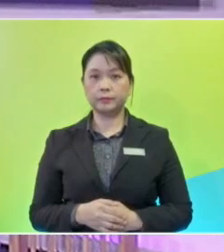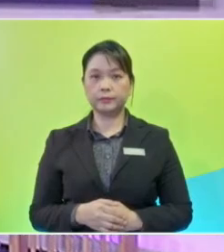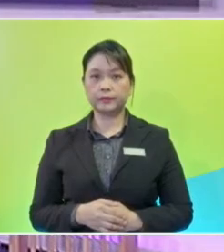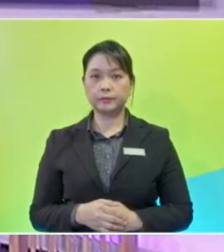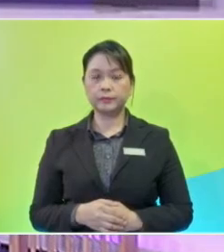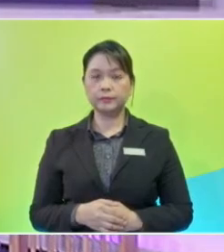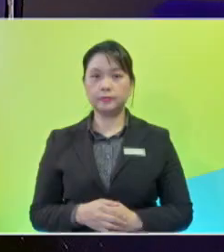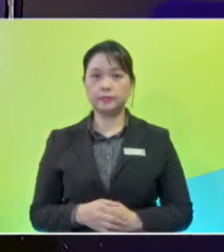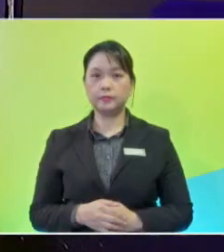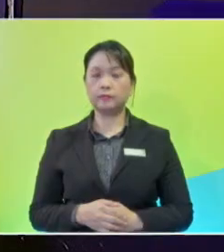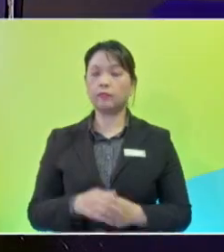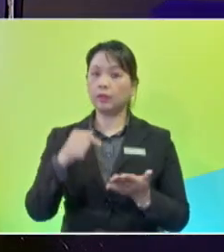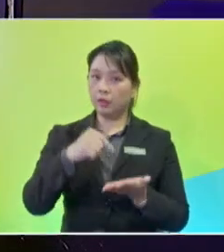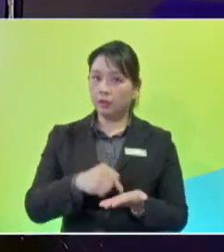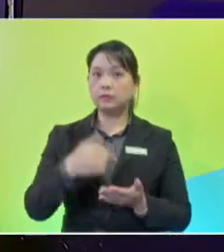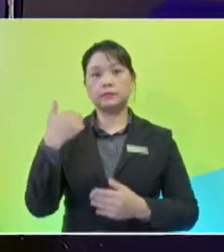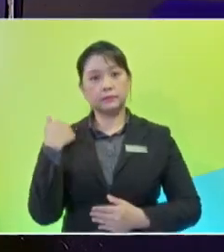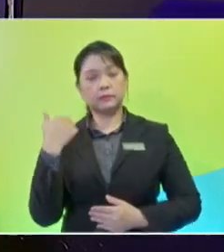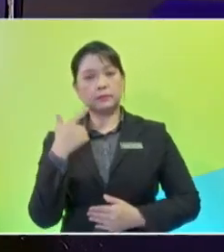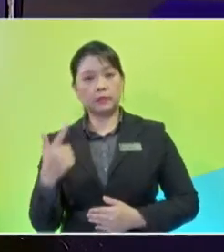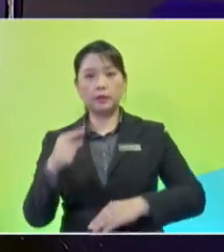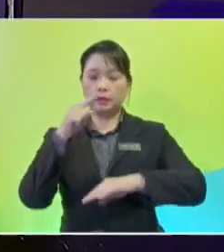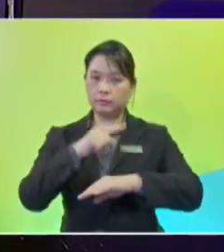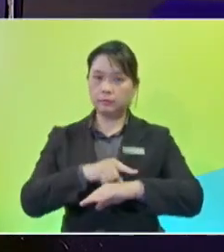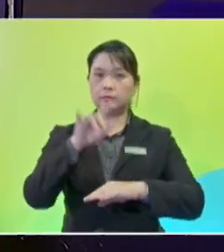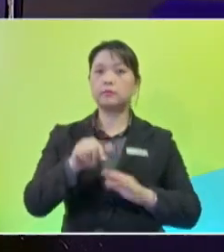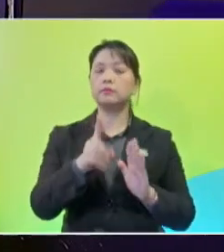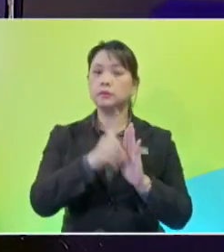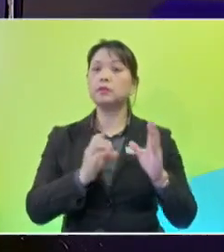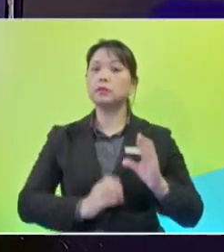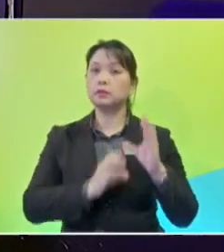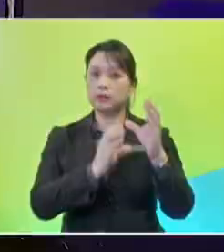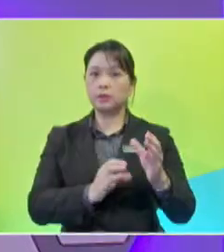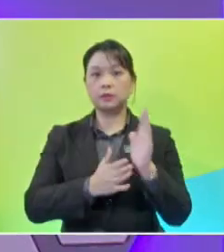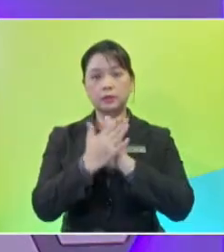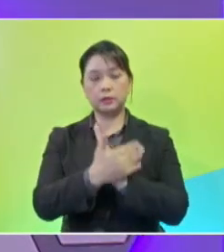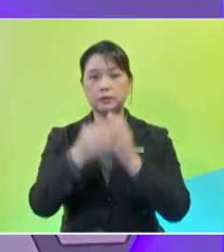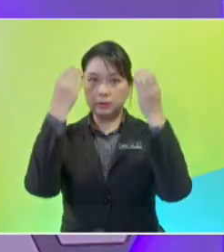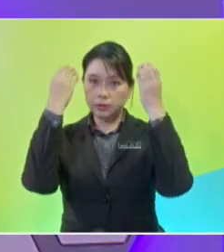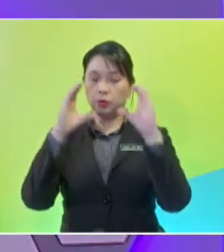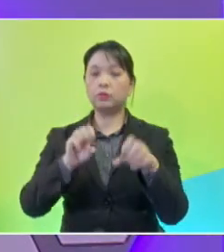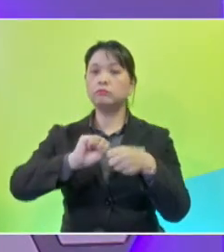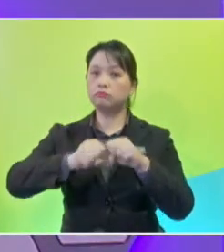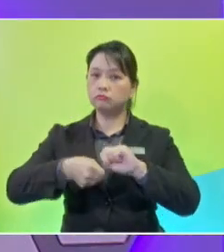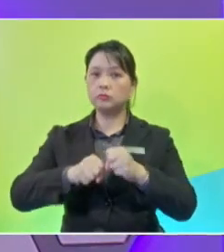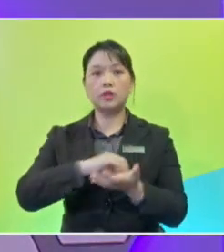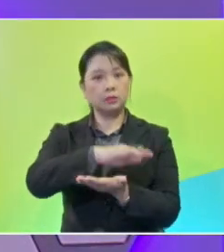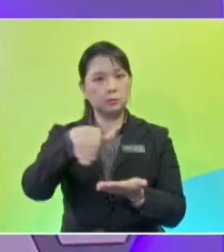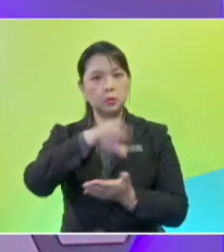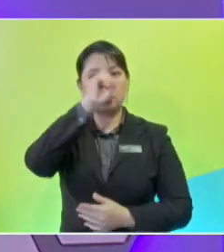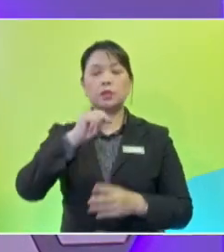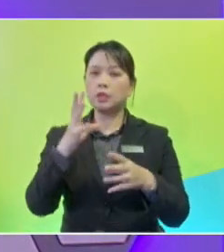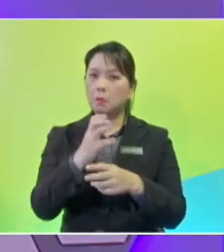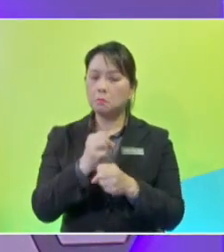Ha ini adalah masa yang dicadangkan oleh cekgu sendiri betul supaya soal semua soalnya dapat dijawab dan